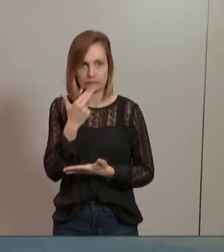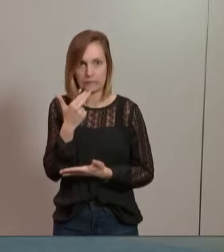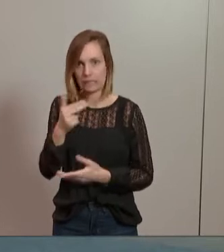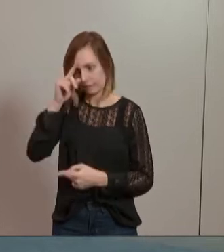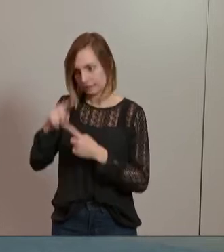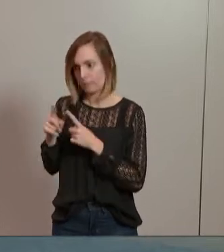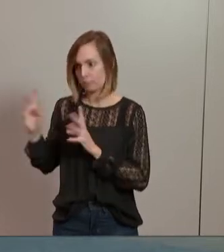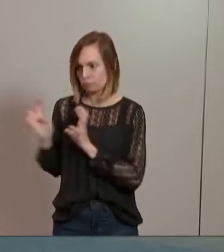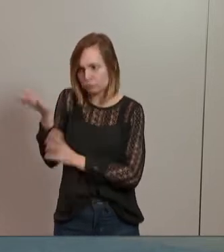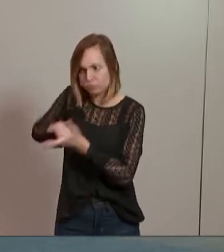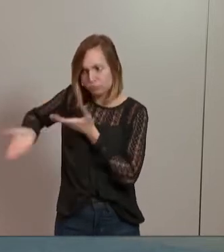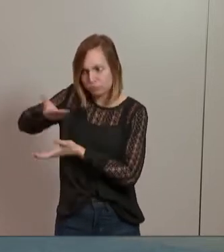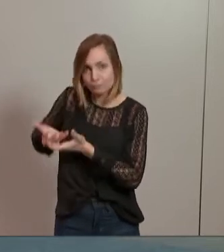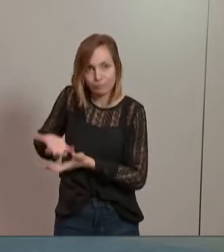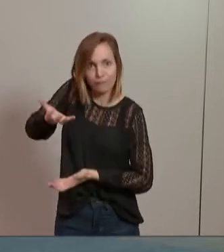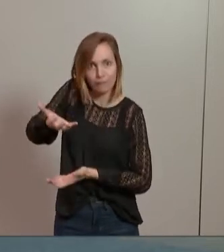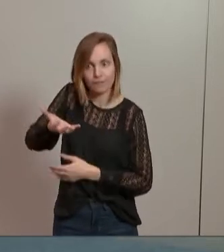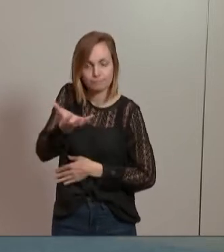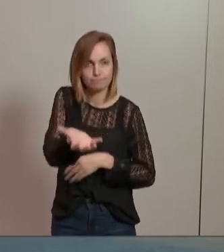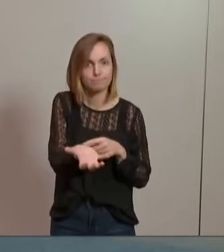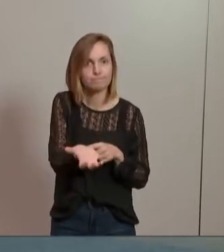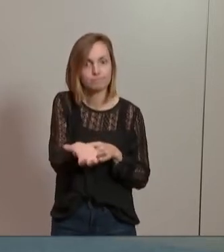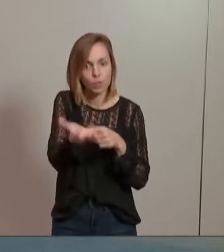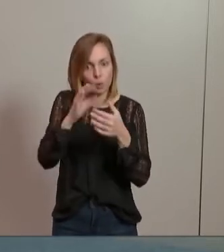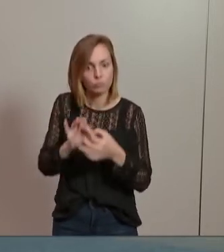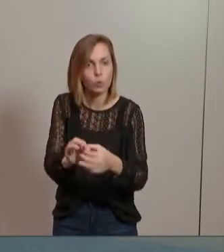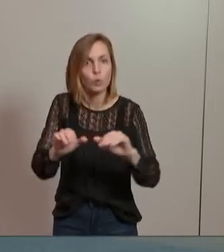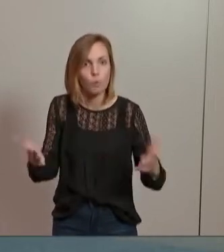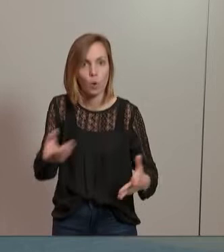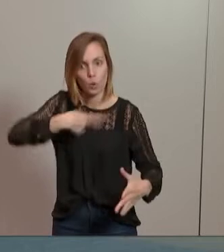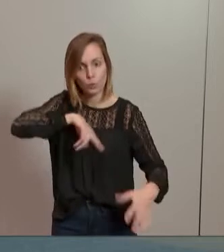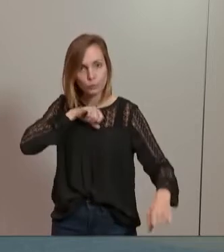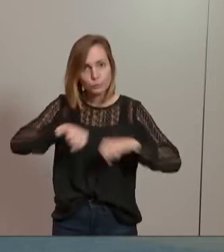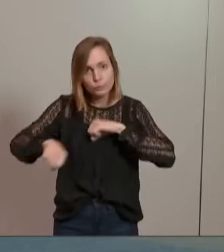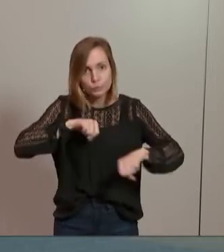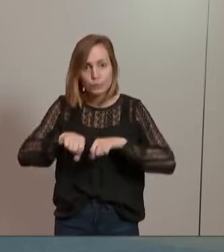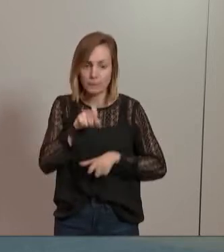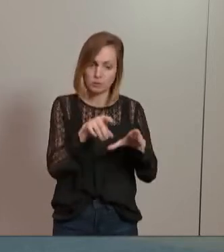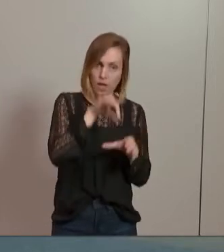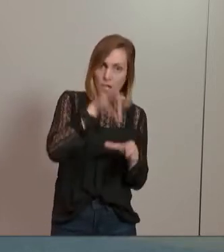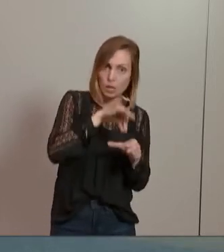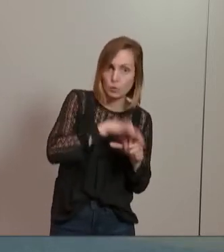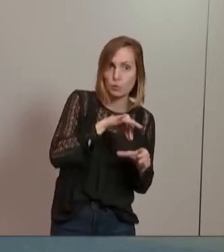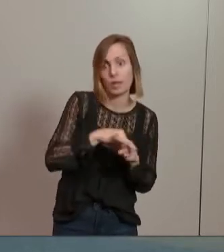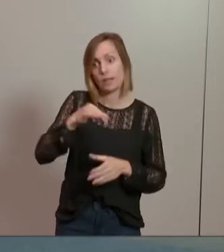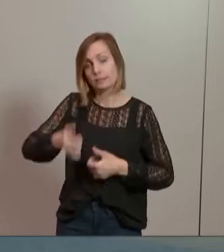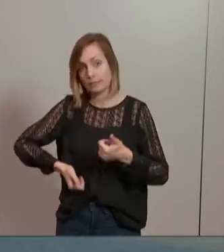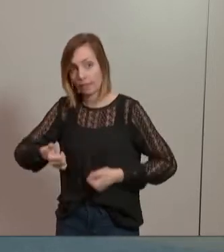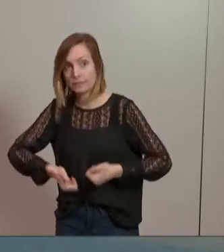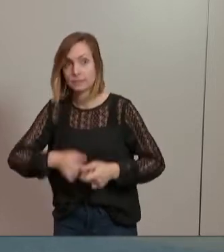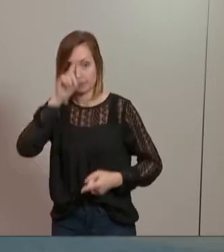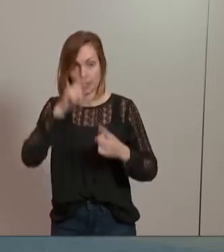des points de vue. Pour y donner suite, nous nous mobilisons, élus et services de la tranquillité publique, de l'éducation,